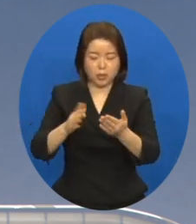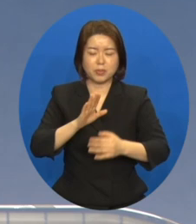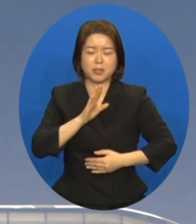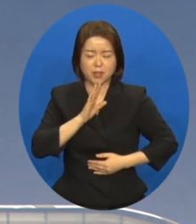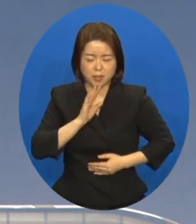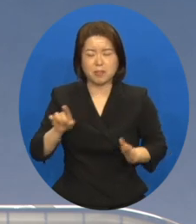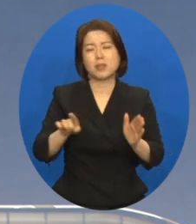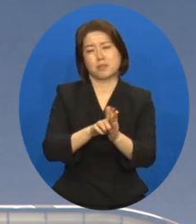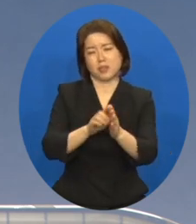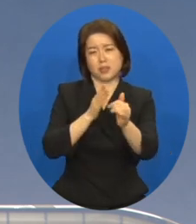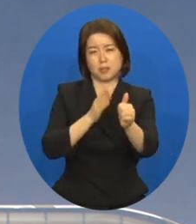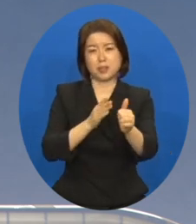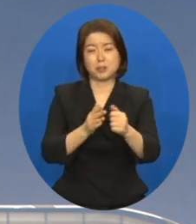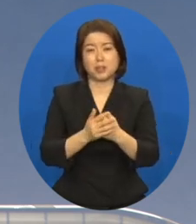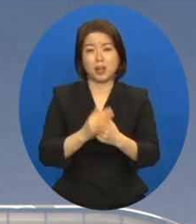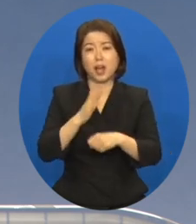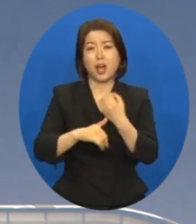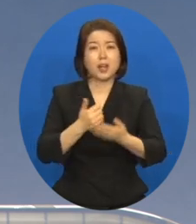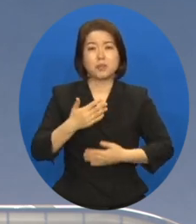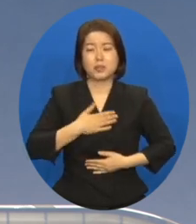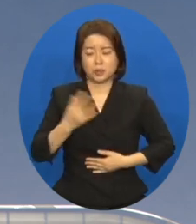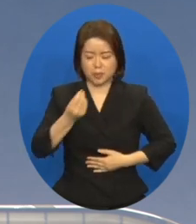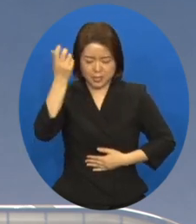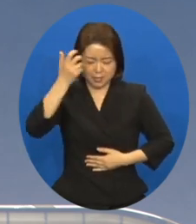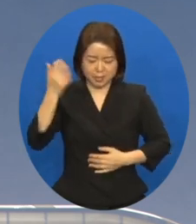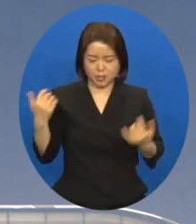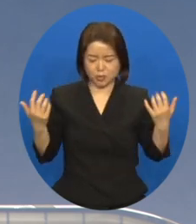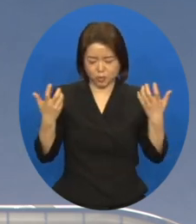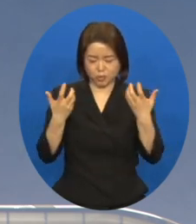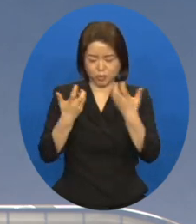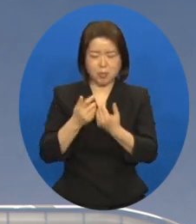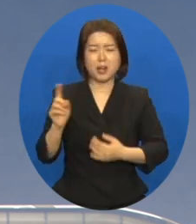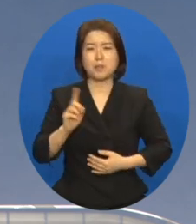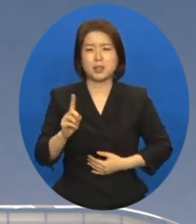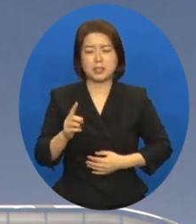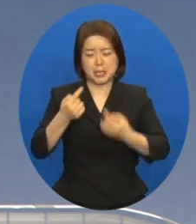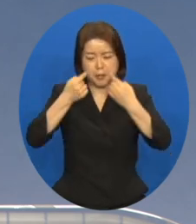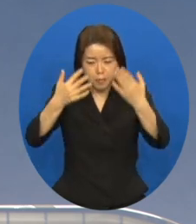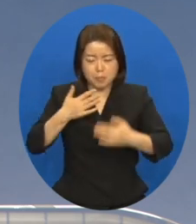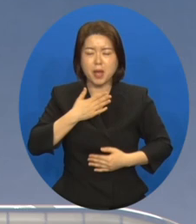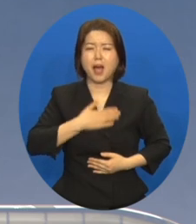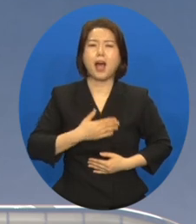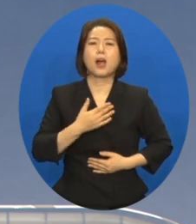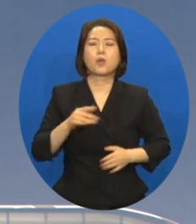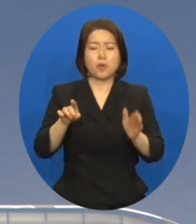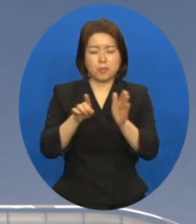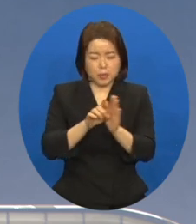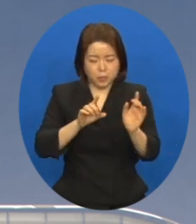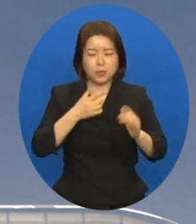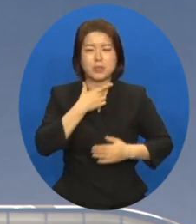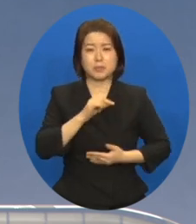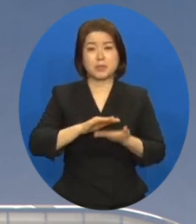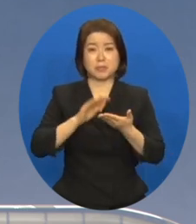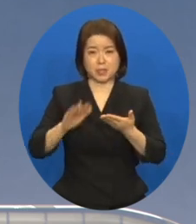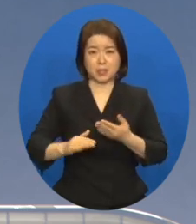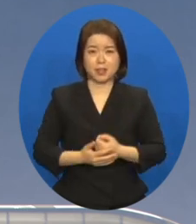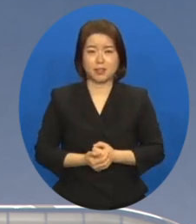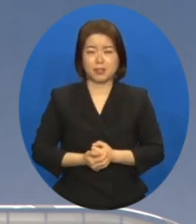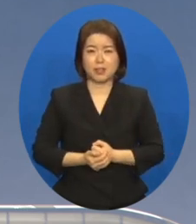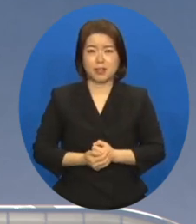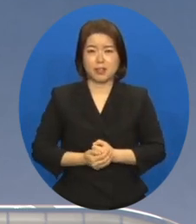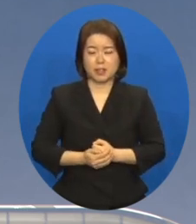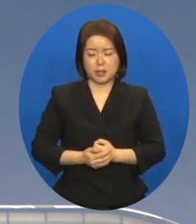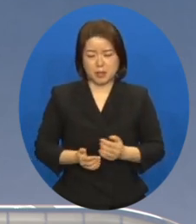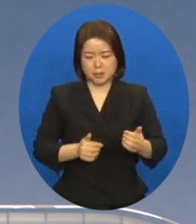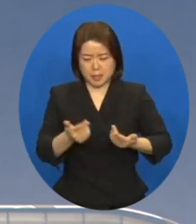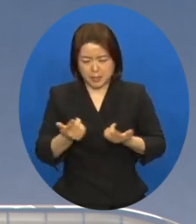믿으시기 바랍니다. 하나님, 저도 성령의 충만함이 뭔지를 좀 분명하게 알고 신앙생활 하기를 원합니다.